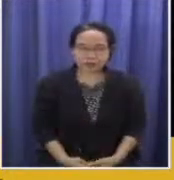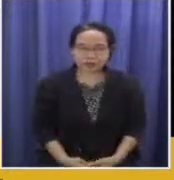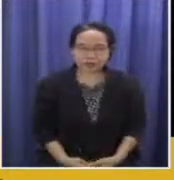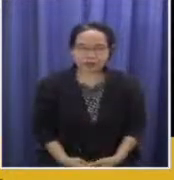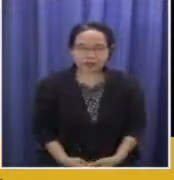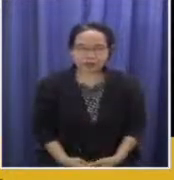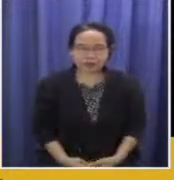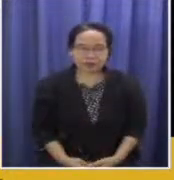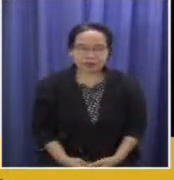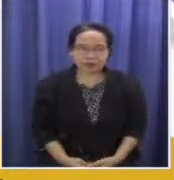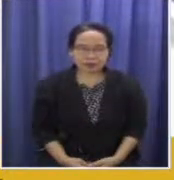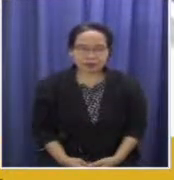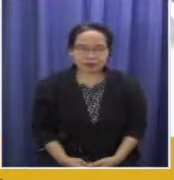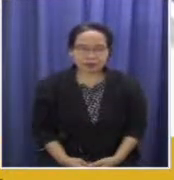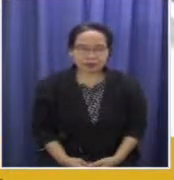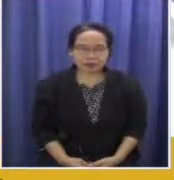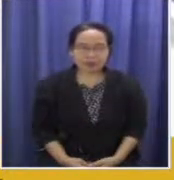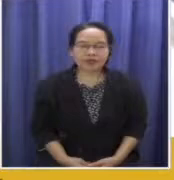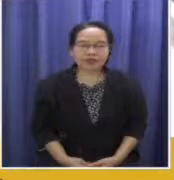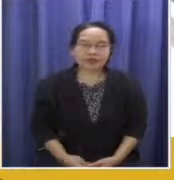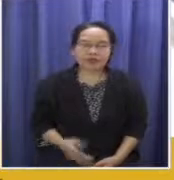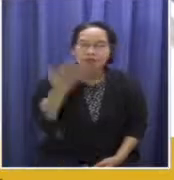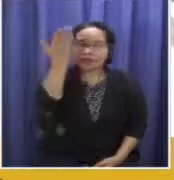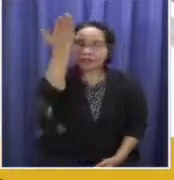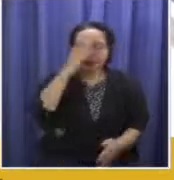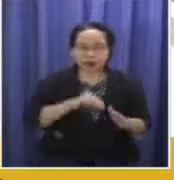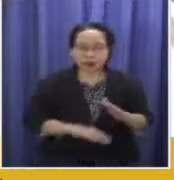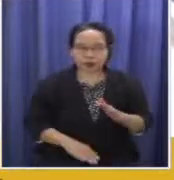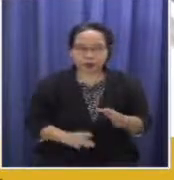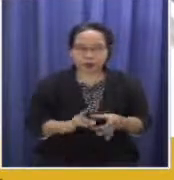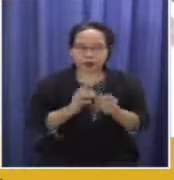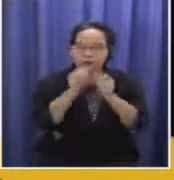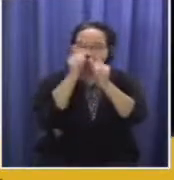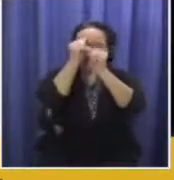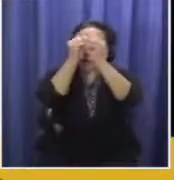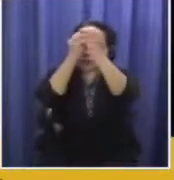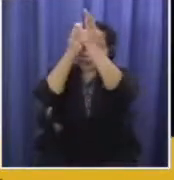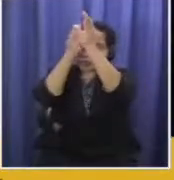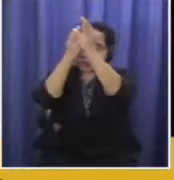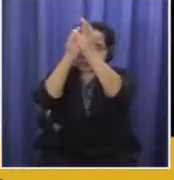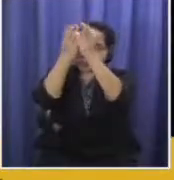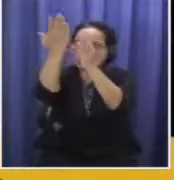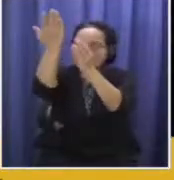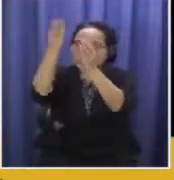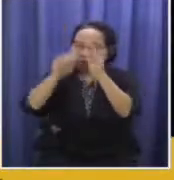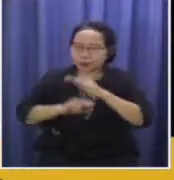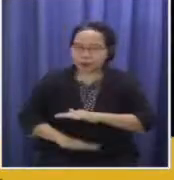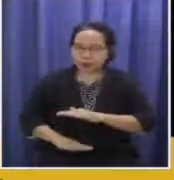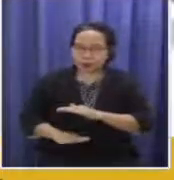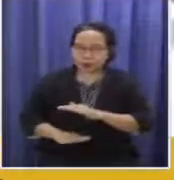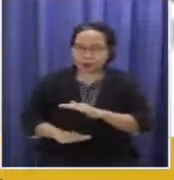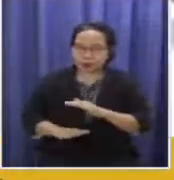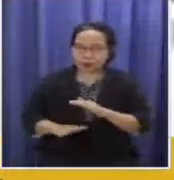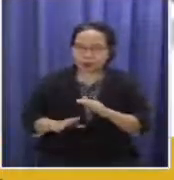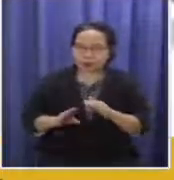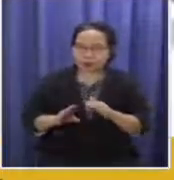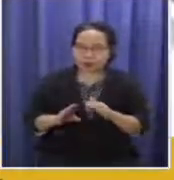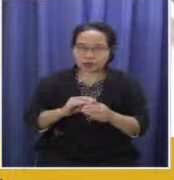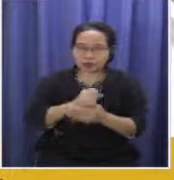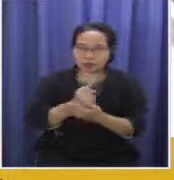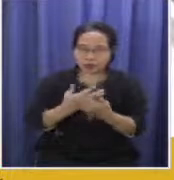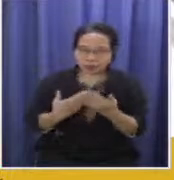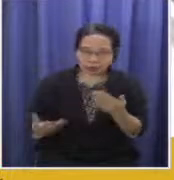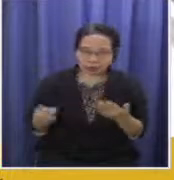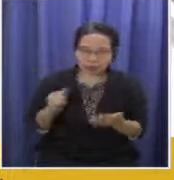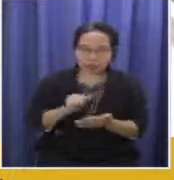पिताबाट आउनु भएको हो। He was born of the Father. उहाँ पिताबाट जन्मिनु भएको हो। Something